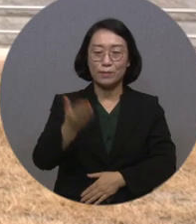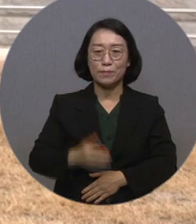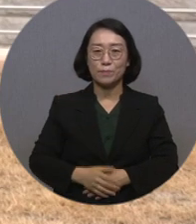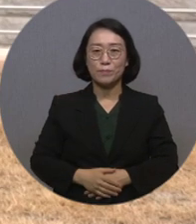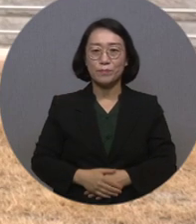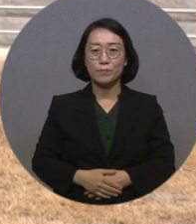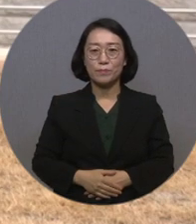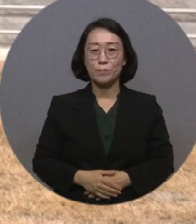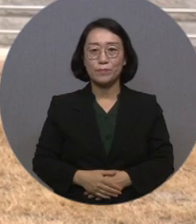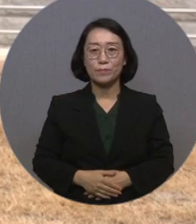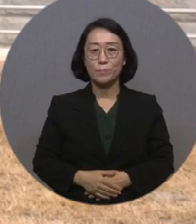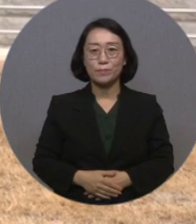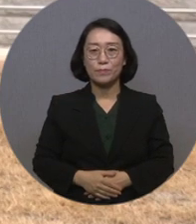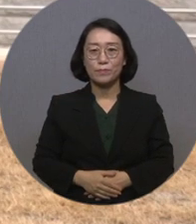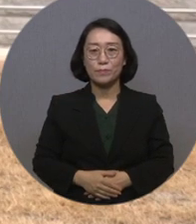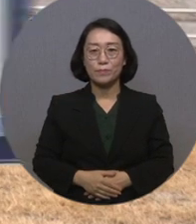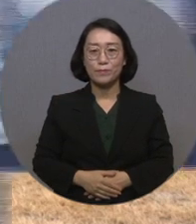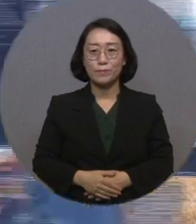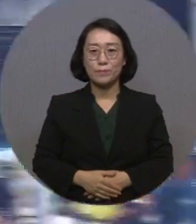전우주입니다